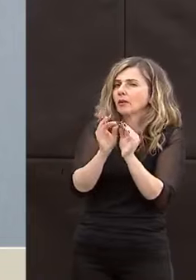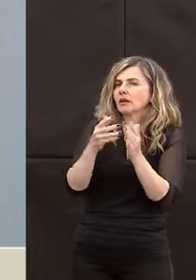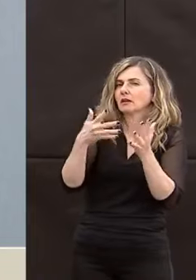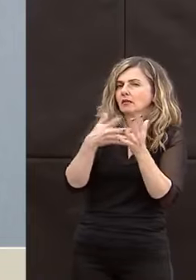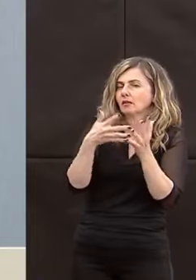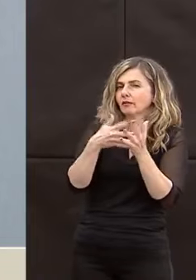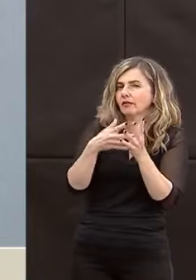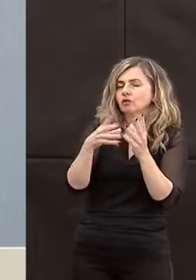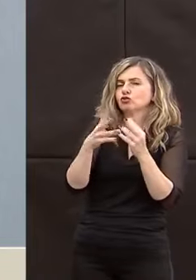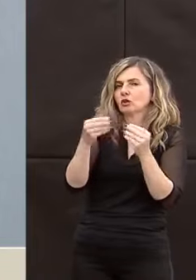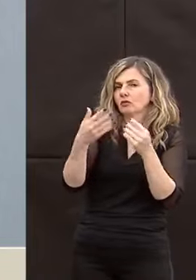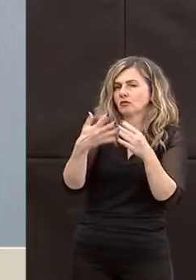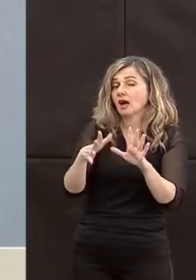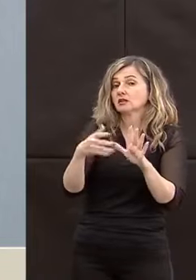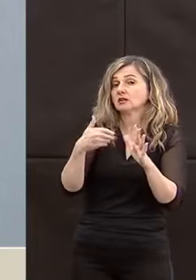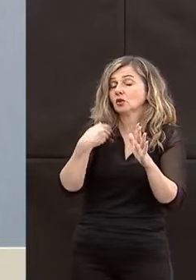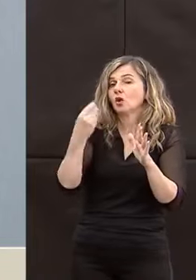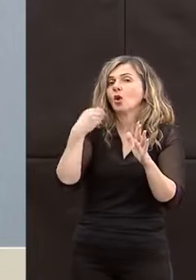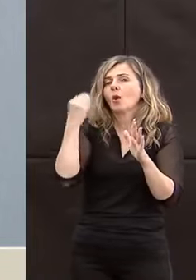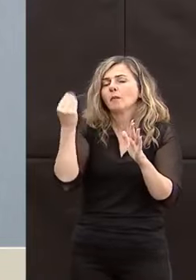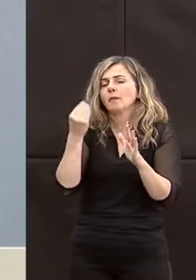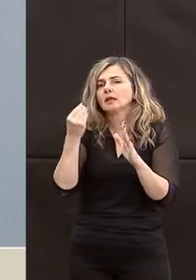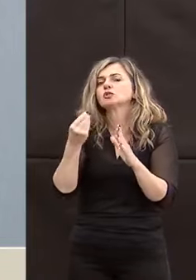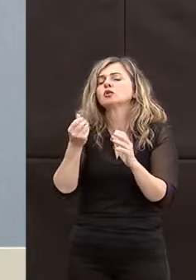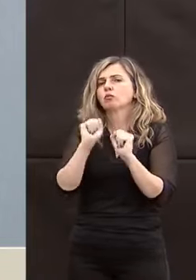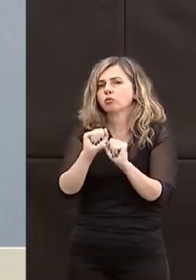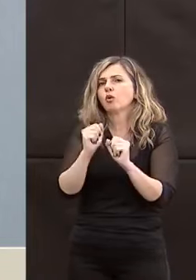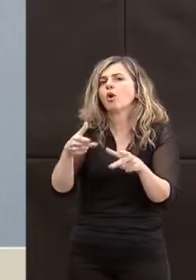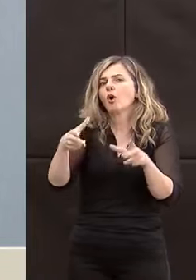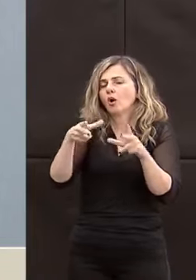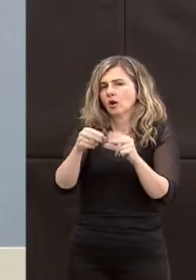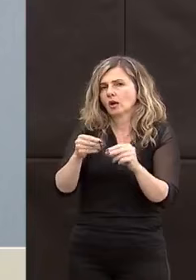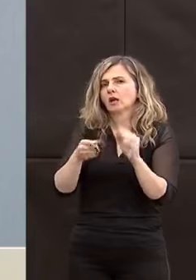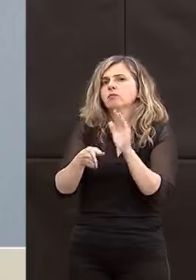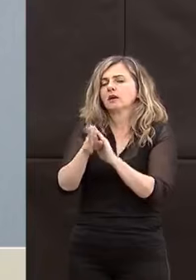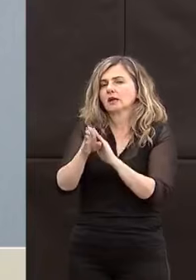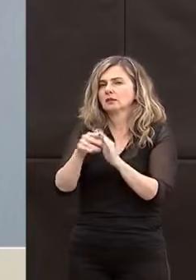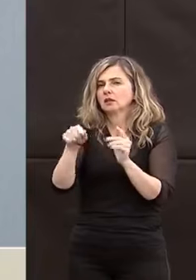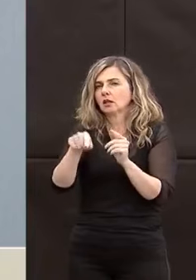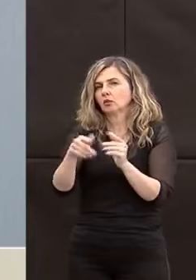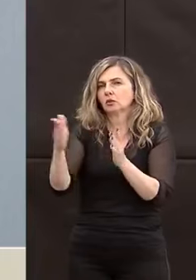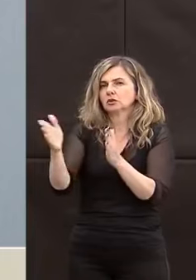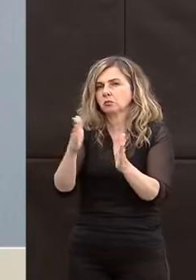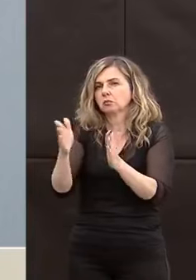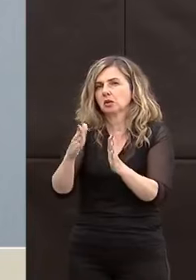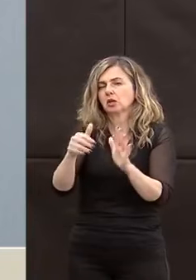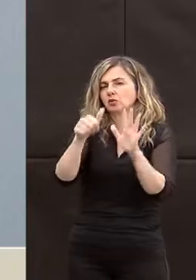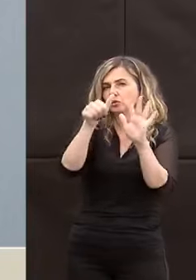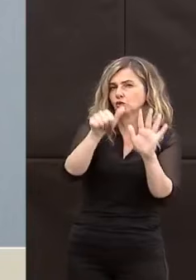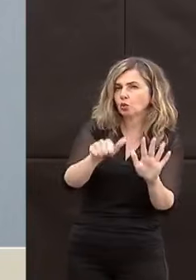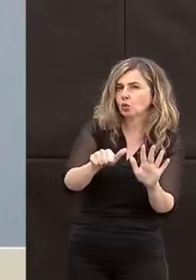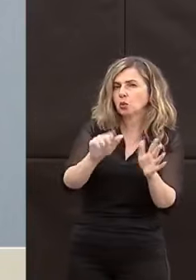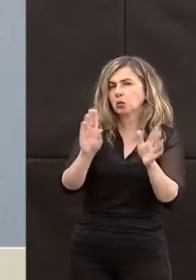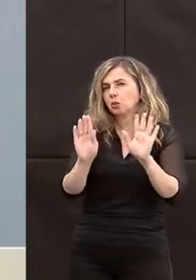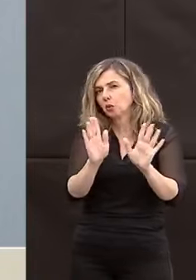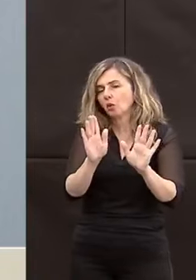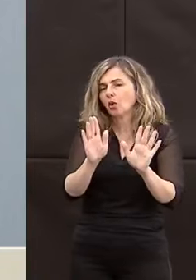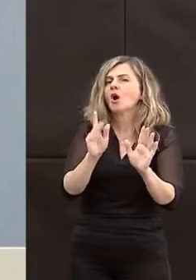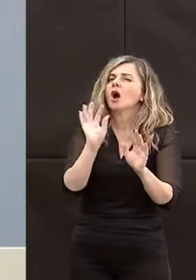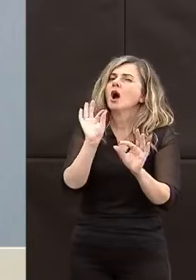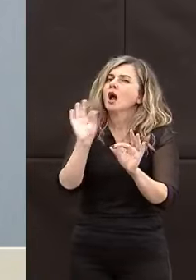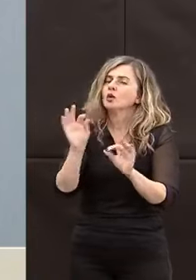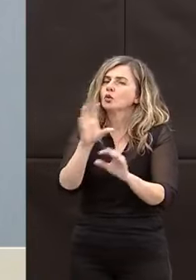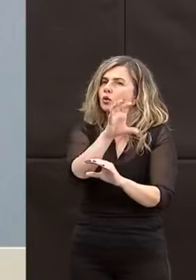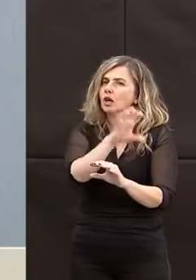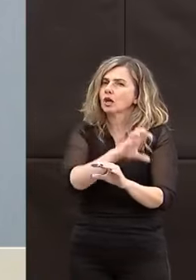potremmo avere un momento di partenza verso questi periodi potrebbe essere giugno magari per alcune zone